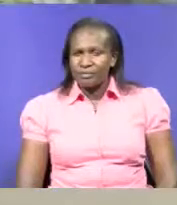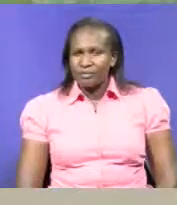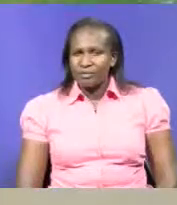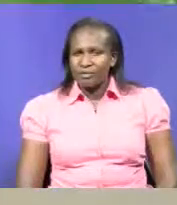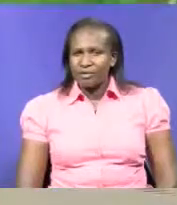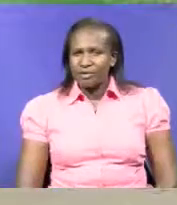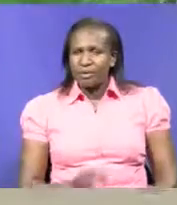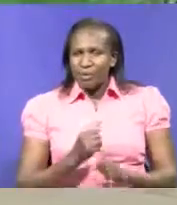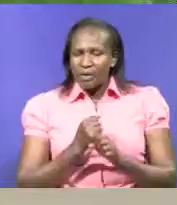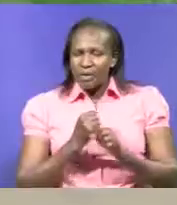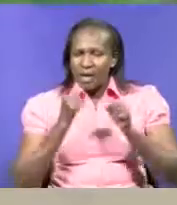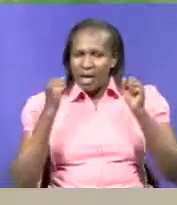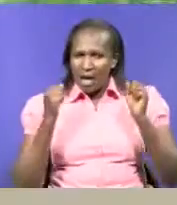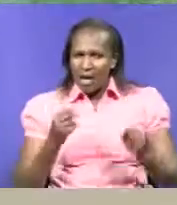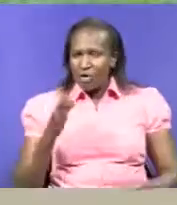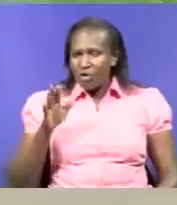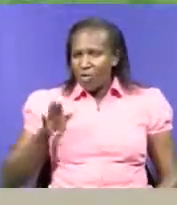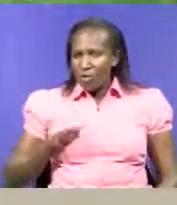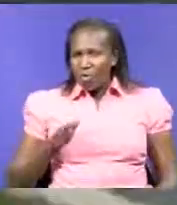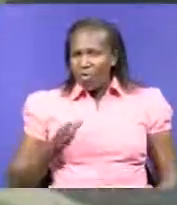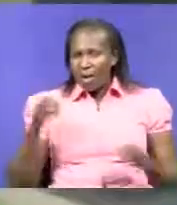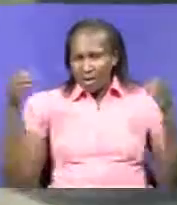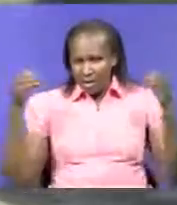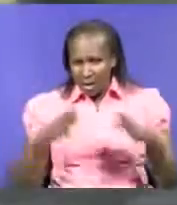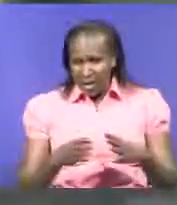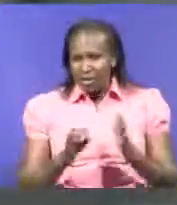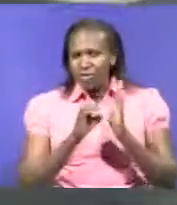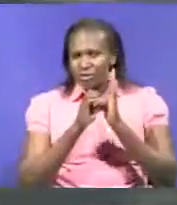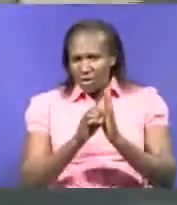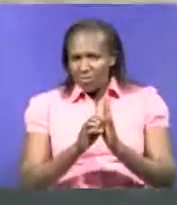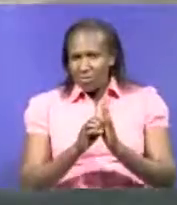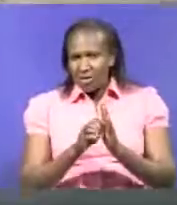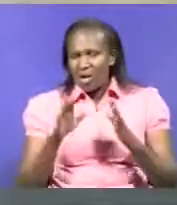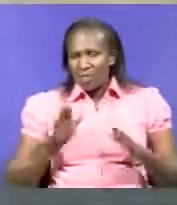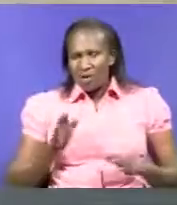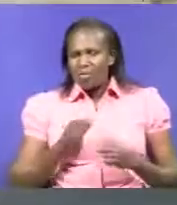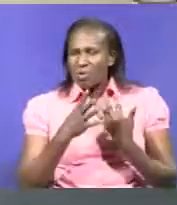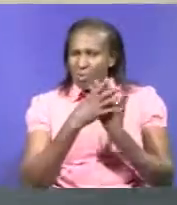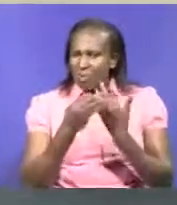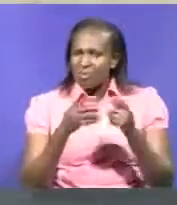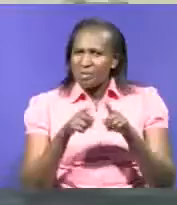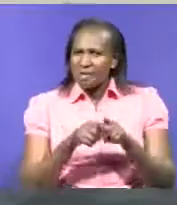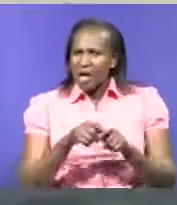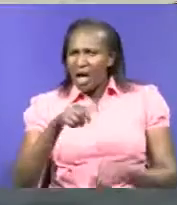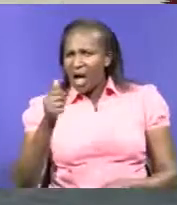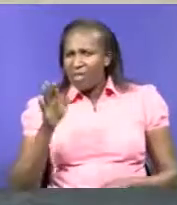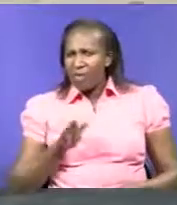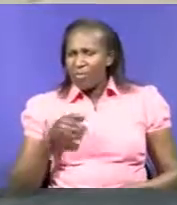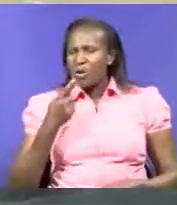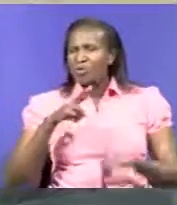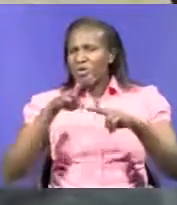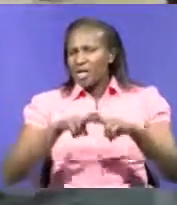Bidii ya mchwa ya Centrine Nanyama wazi ni mfano wa kuigwa kwa kina mama wenzake. Kwa ule mama mwenye amekaa